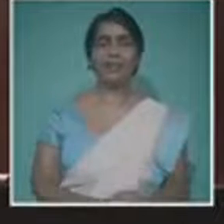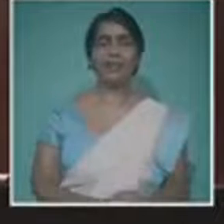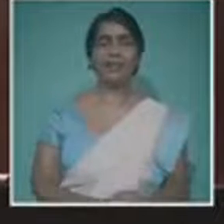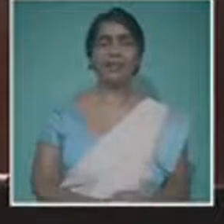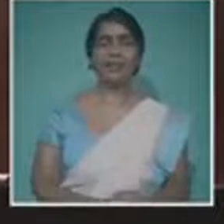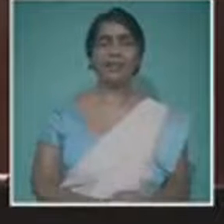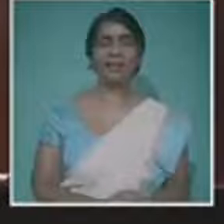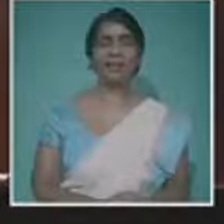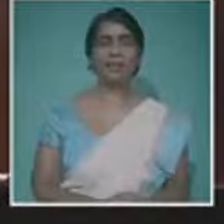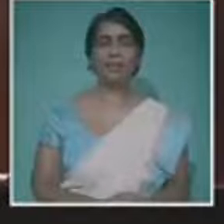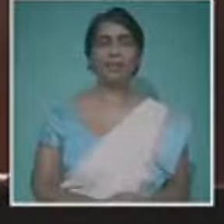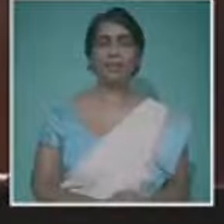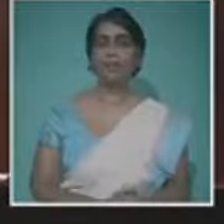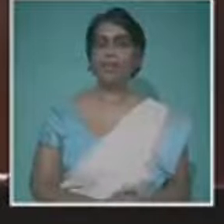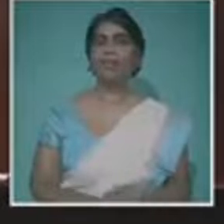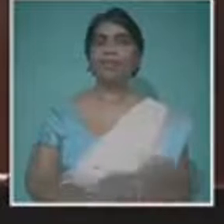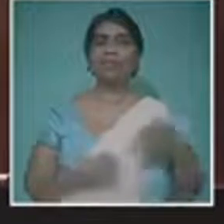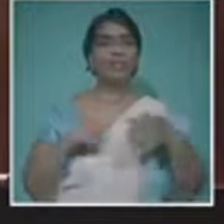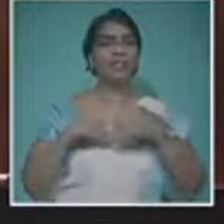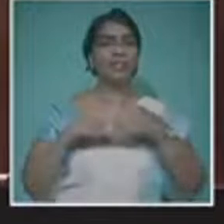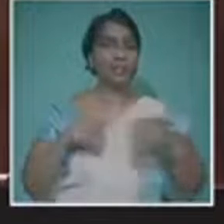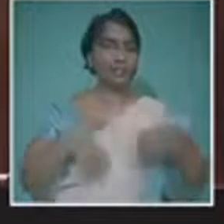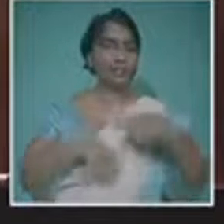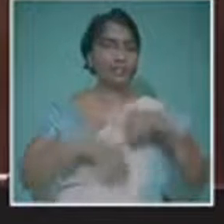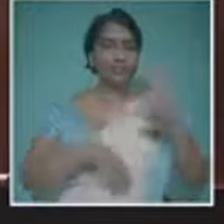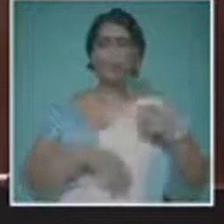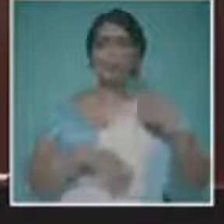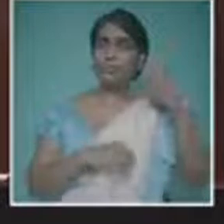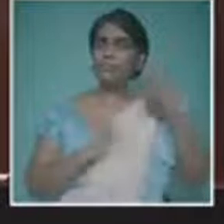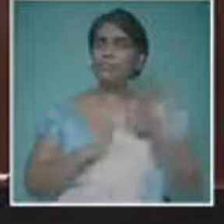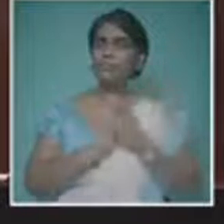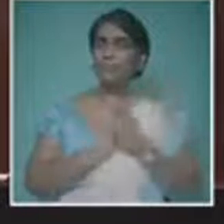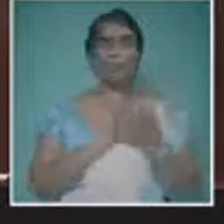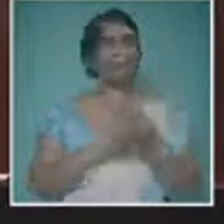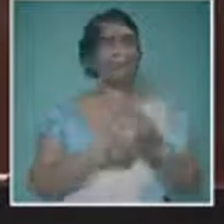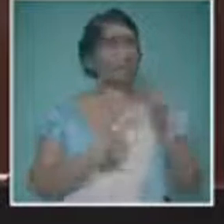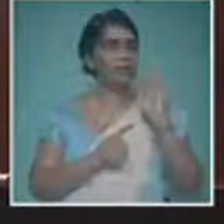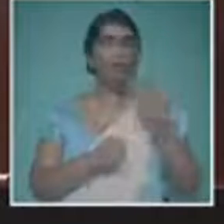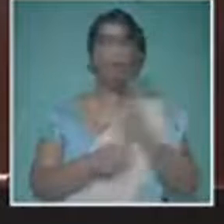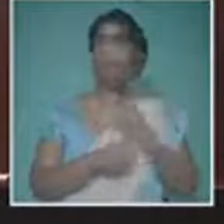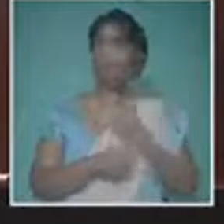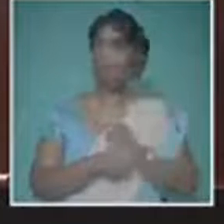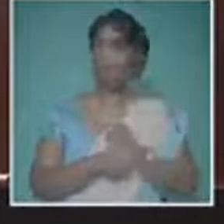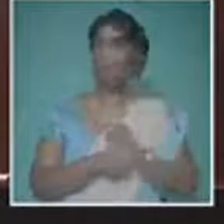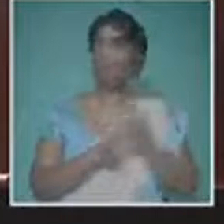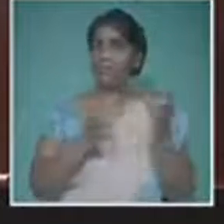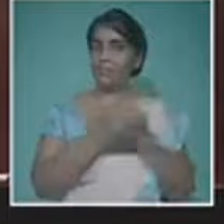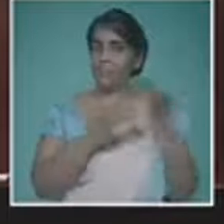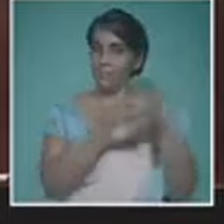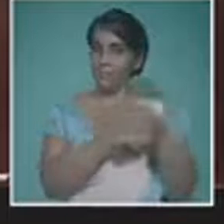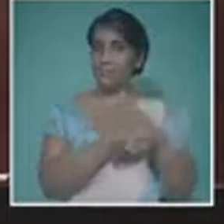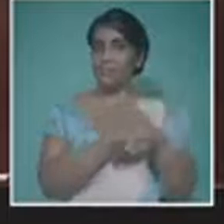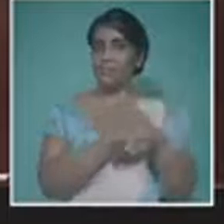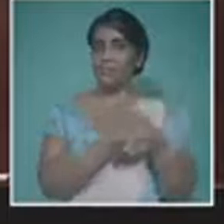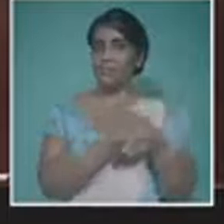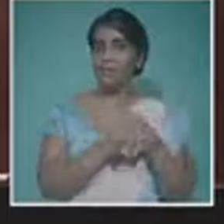Nadaipettu Kondirukkindra Velaiyile Naan Ninaikkindren Arasu Tarappil Irundhu Oru Naangu Per